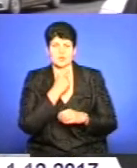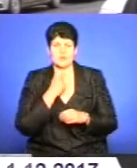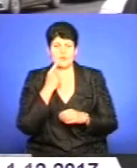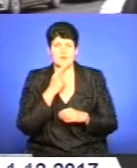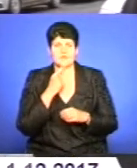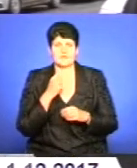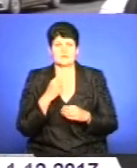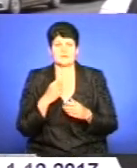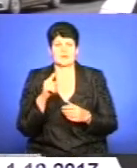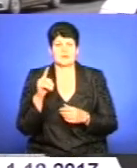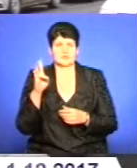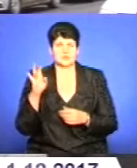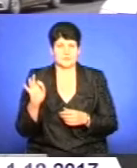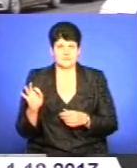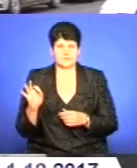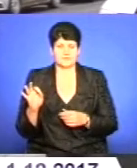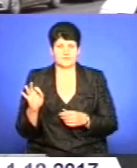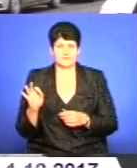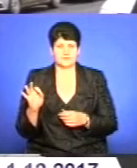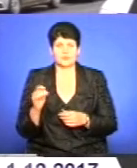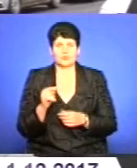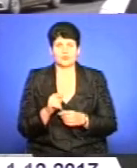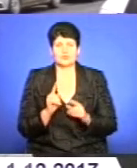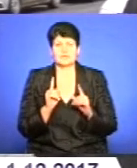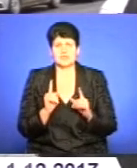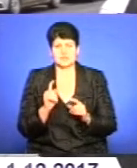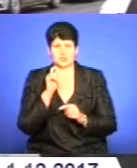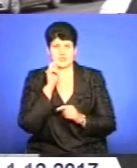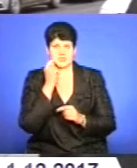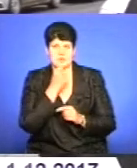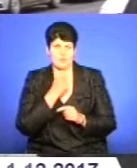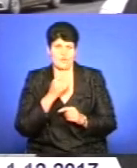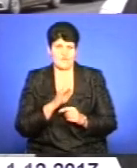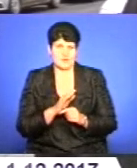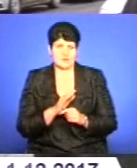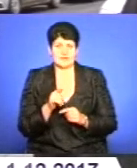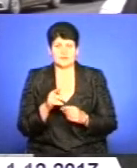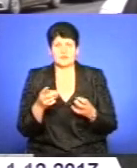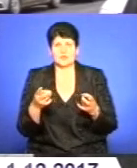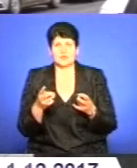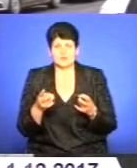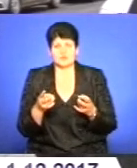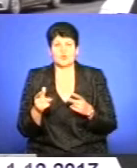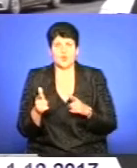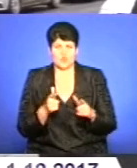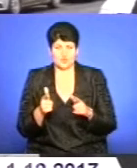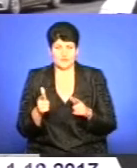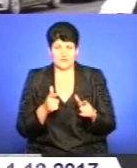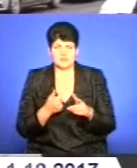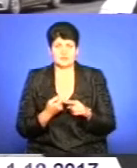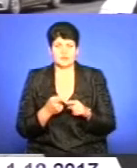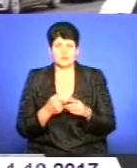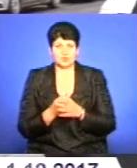у форматі ЗНО. Тому лише українська мова. Тому їм необхідно, звичайно, готуватися до